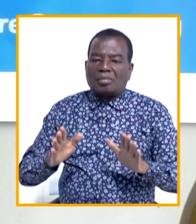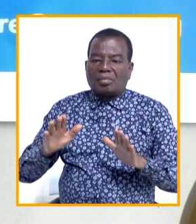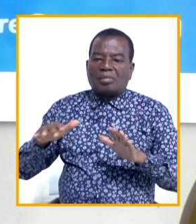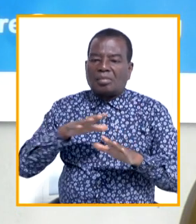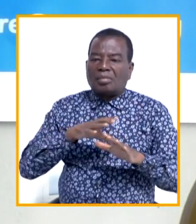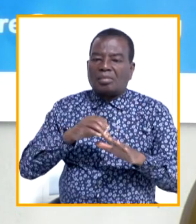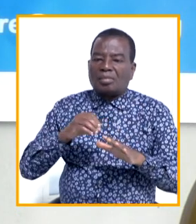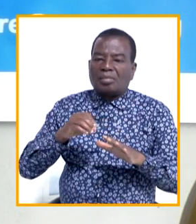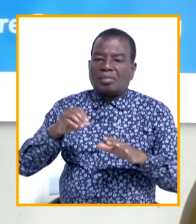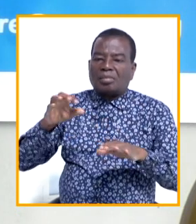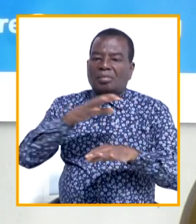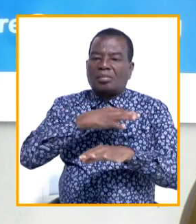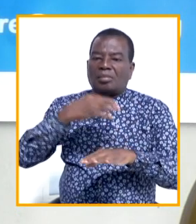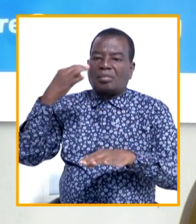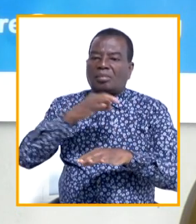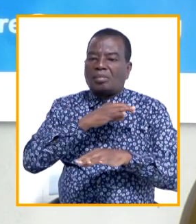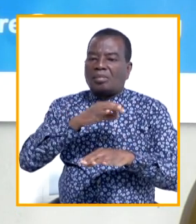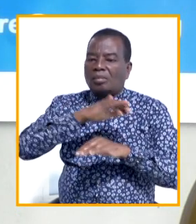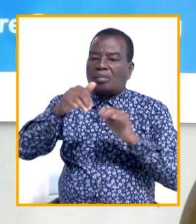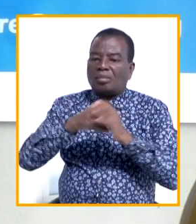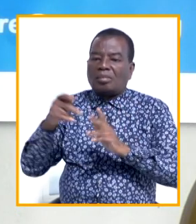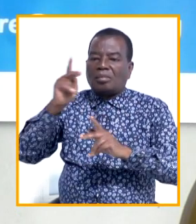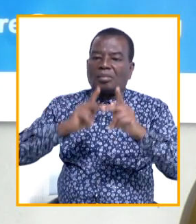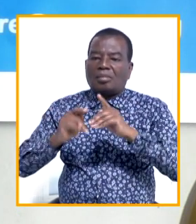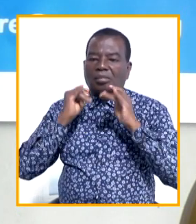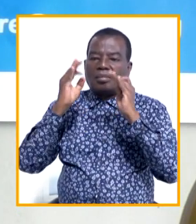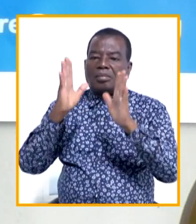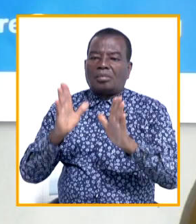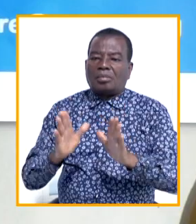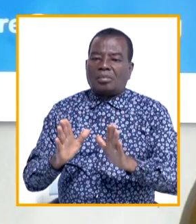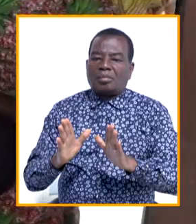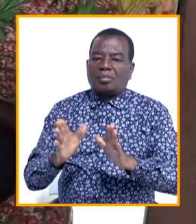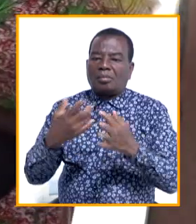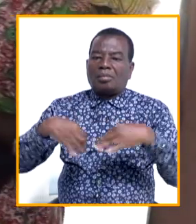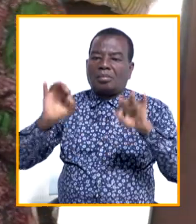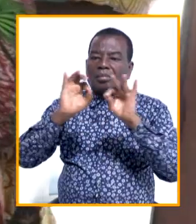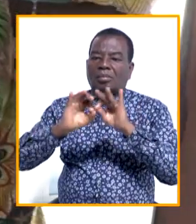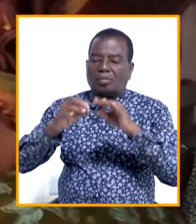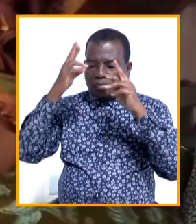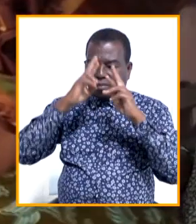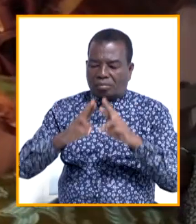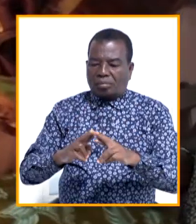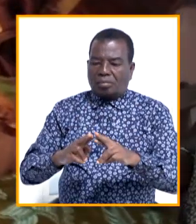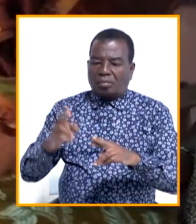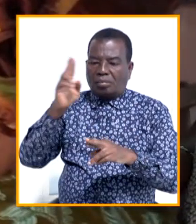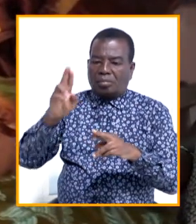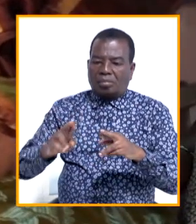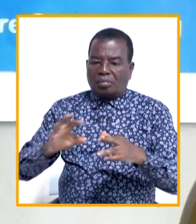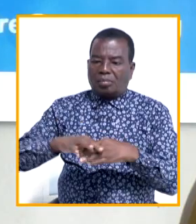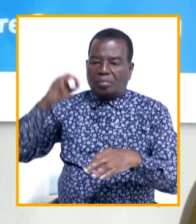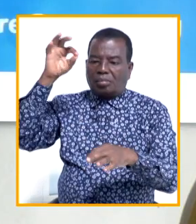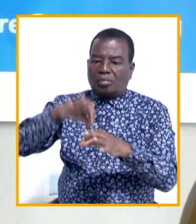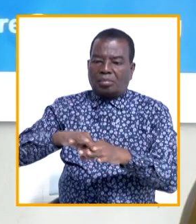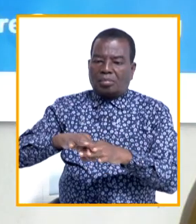politiques aux candidates et candidats et à l'ensemble de la population ivoirienne l'importance de respecter les résultats de ces